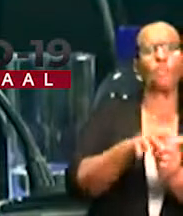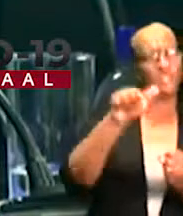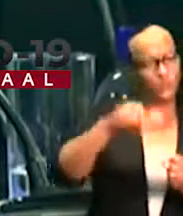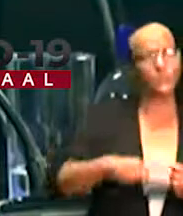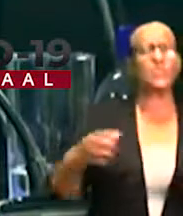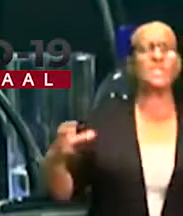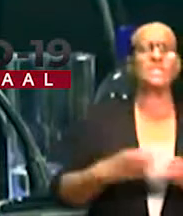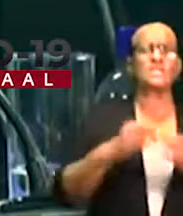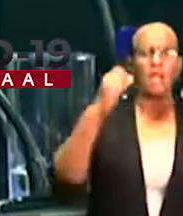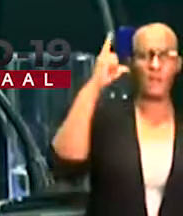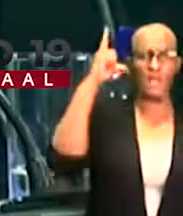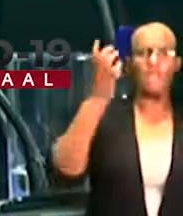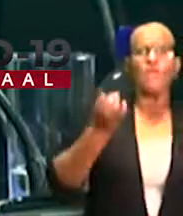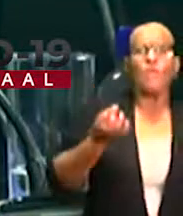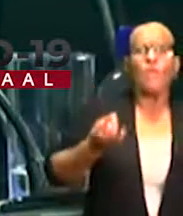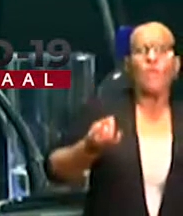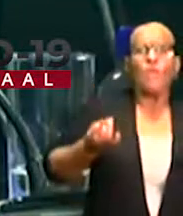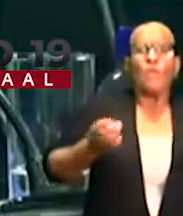Want